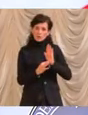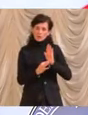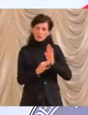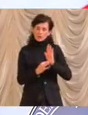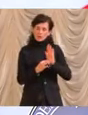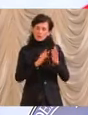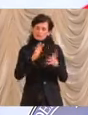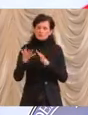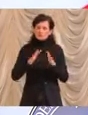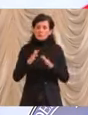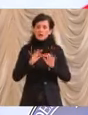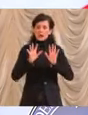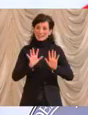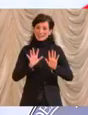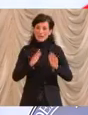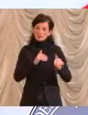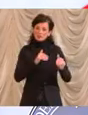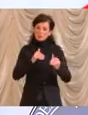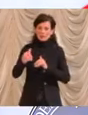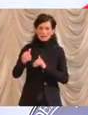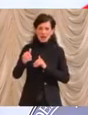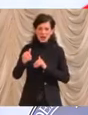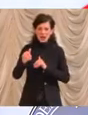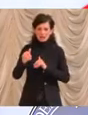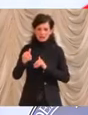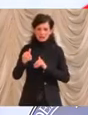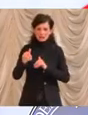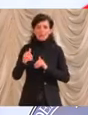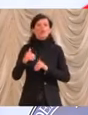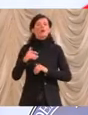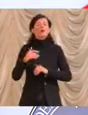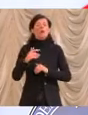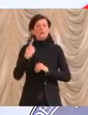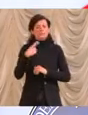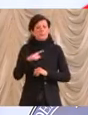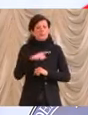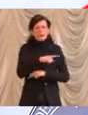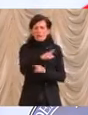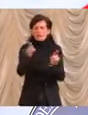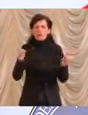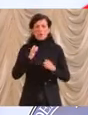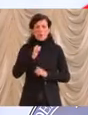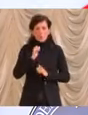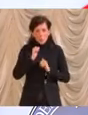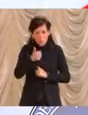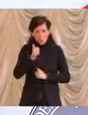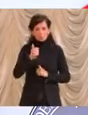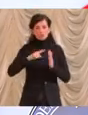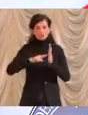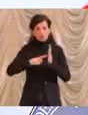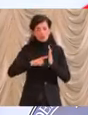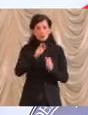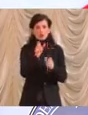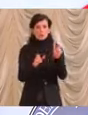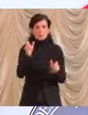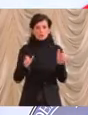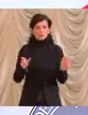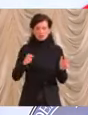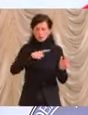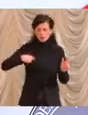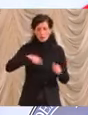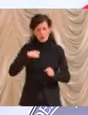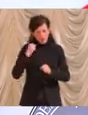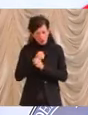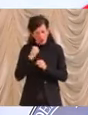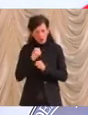10 miliardi e una platea di 11 milioni di persone. Stiamo facendo di tutto perché la burocrazia,